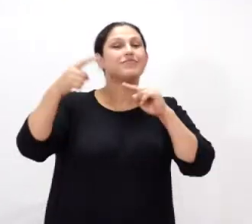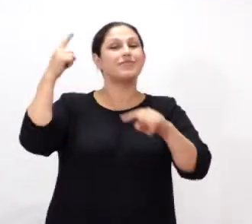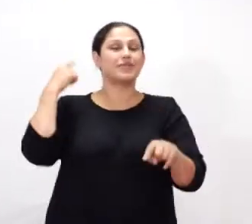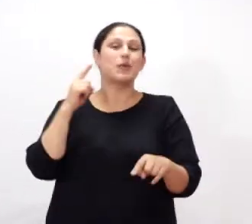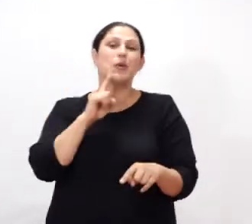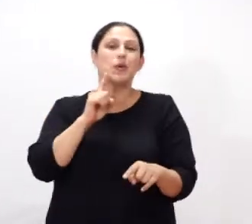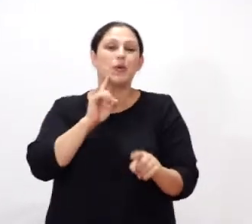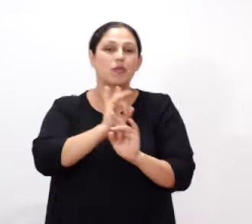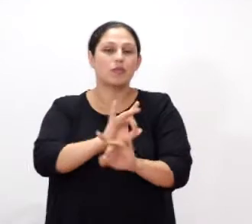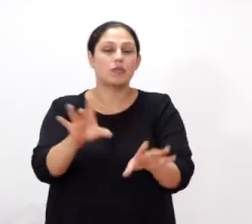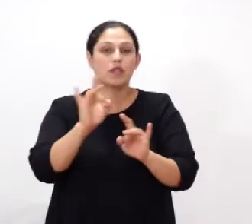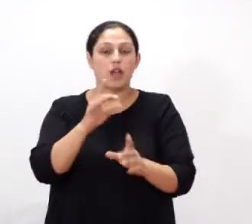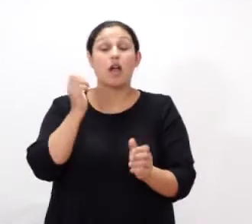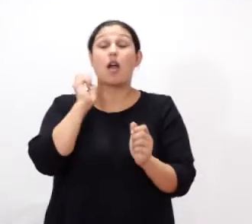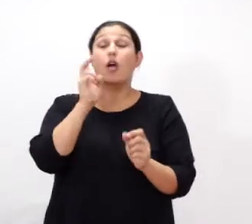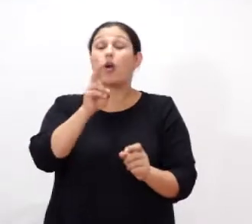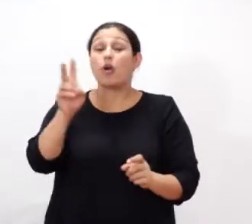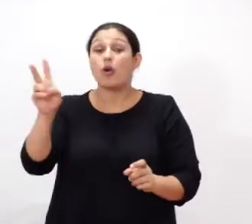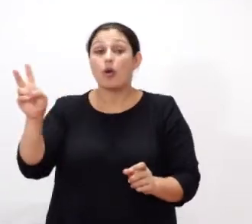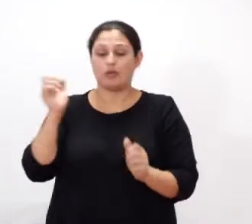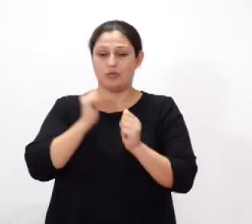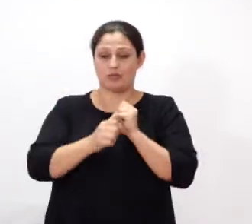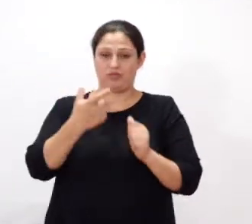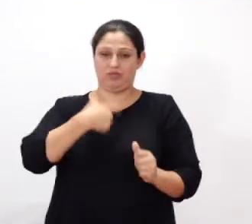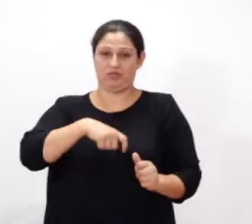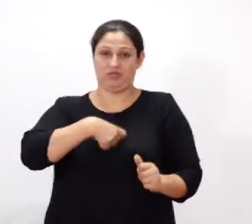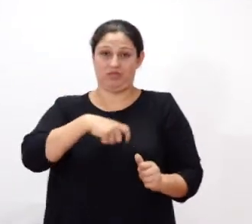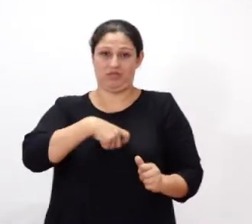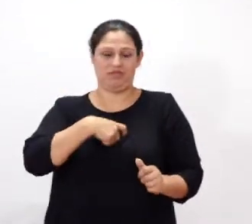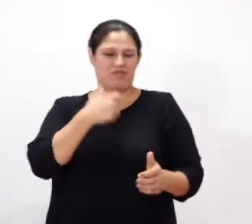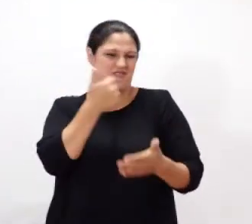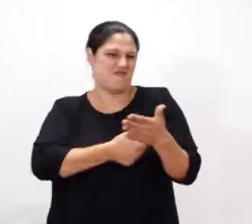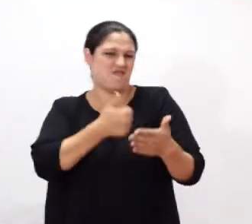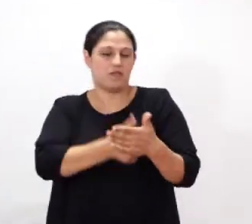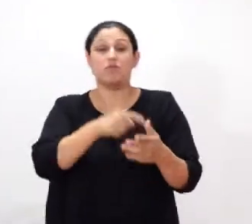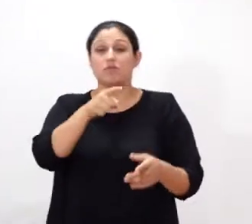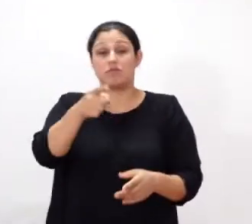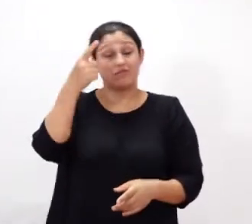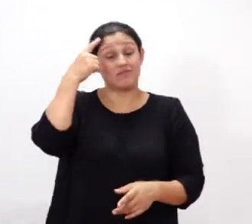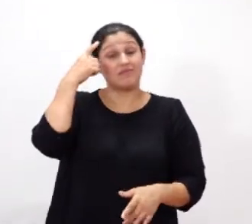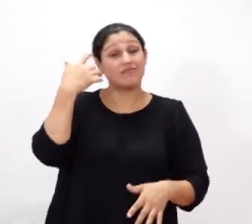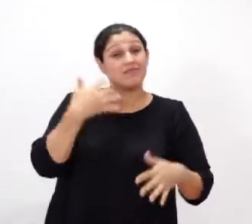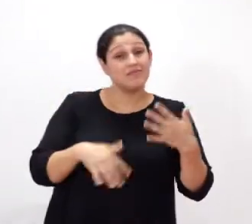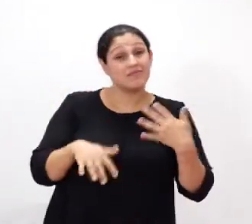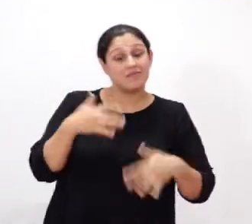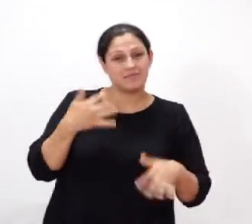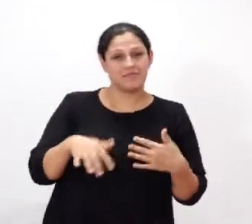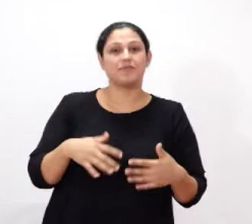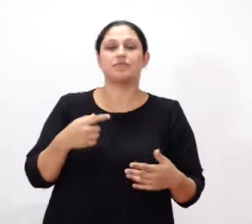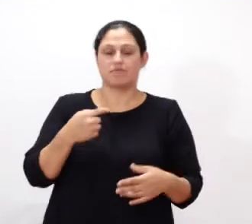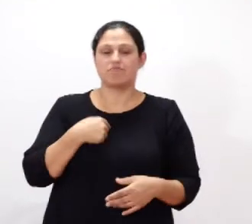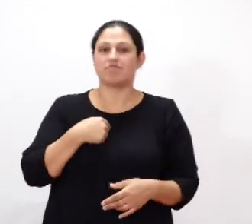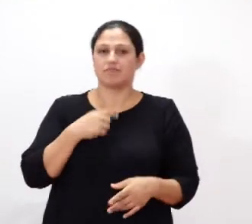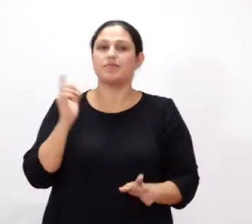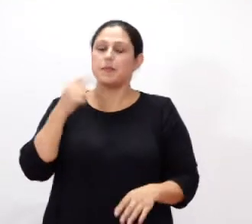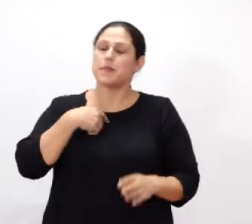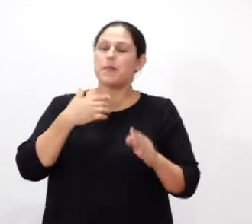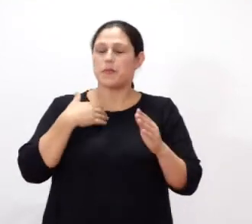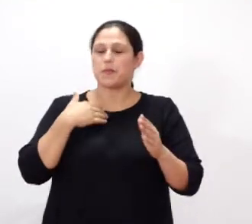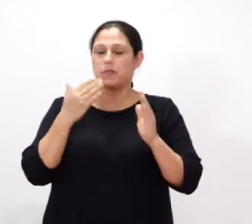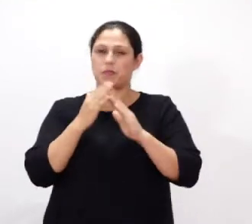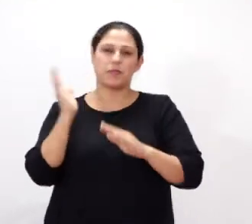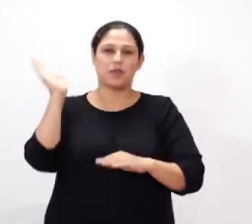بودیم که هر کسی که خودش را تعریف میکند نادان است البته اما من امروز به خانه